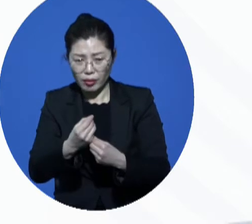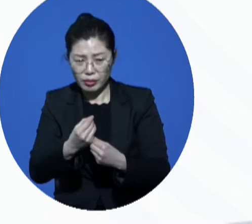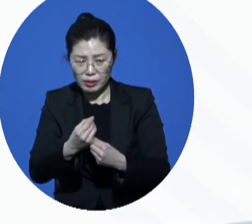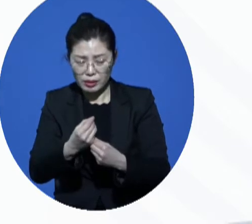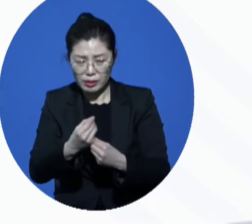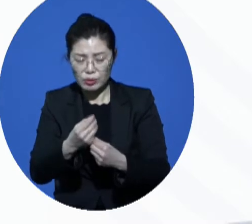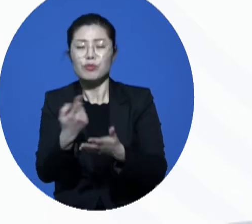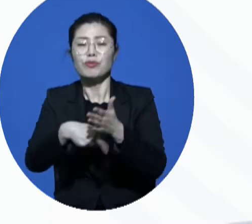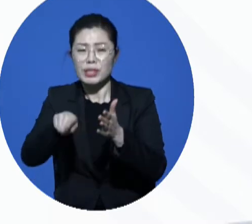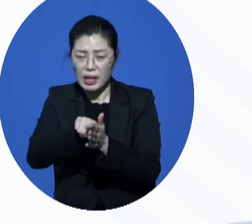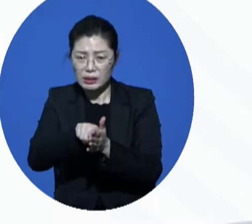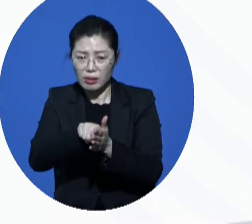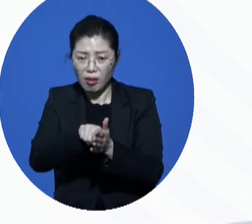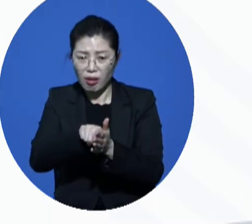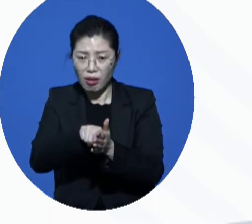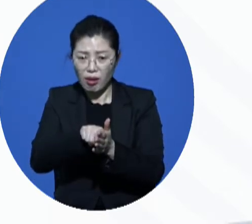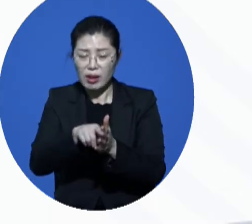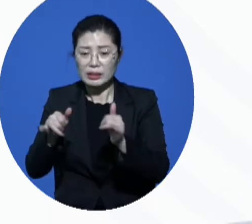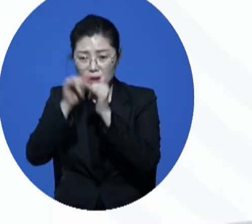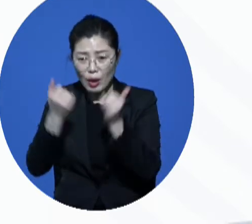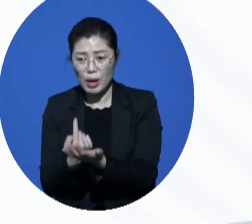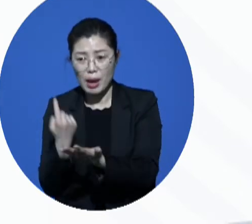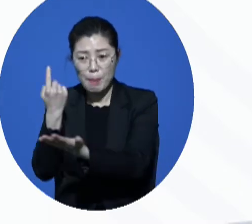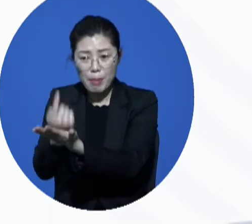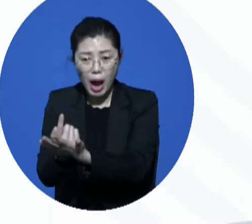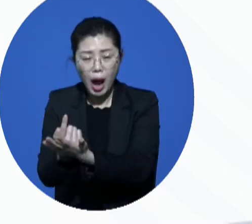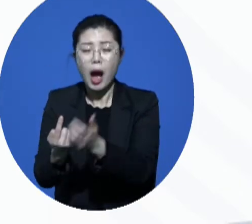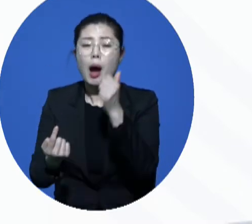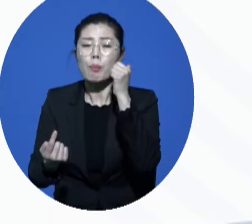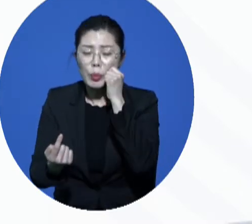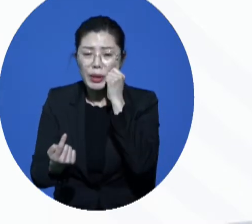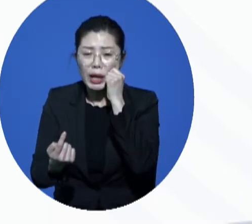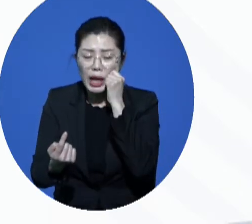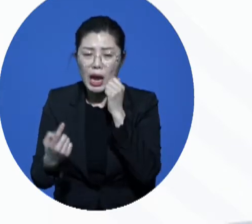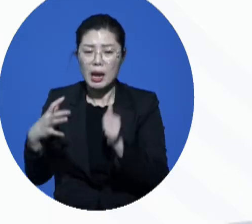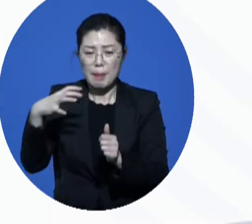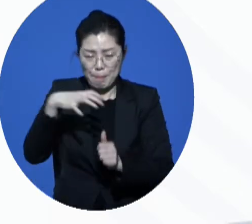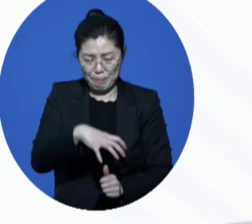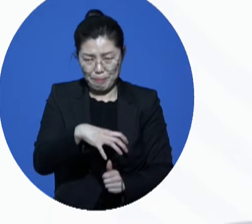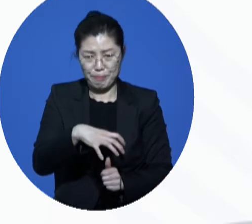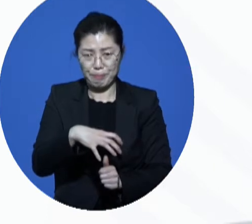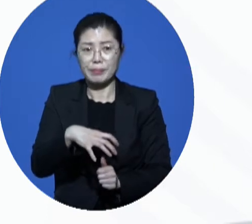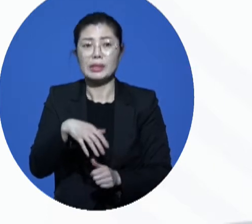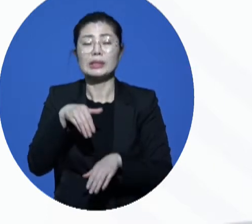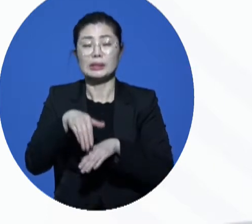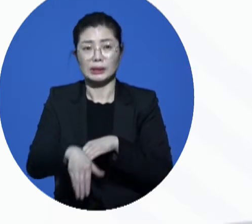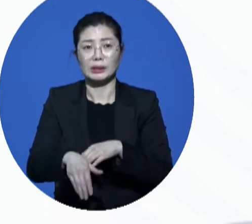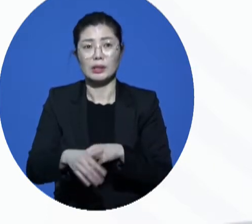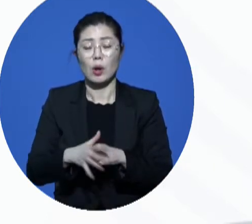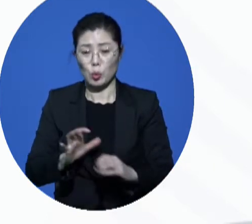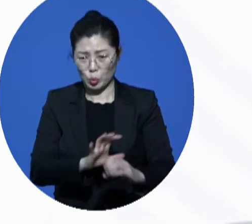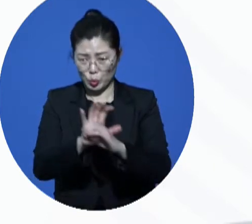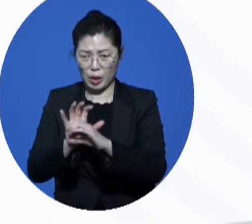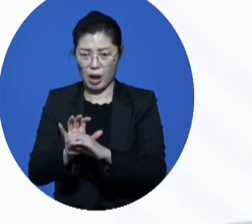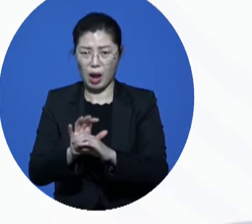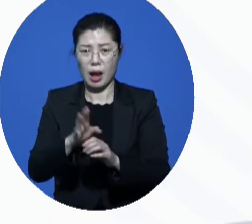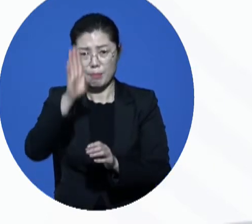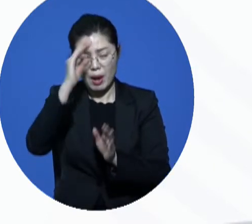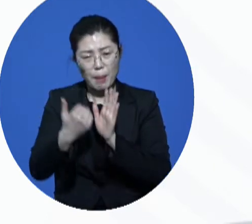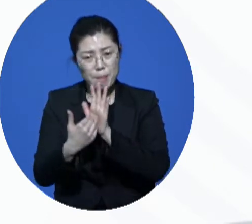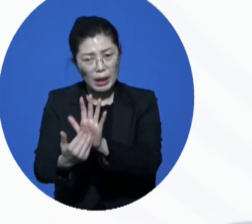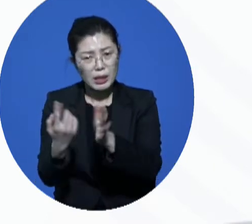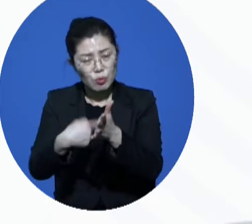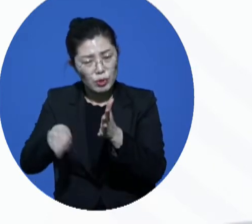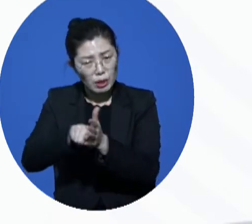이유로 탈시설에 관련된 모든 자원들을 시설은 봉쇄시켰었습니다. 오로지 코로나19라는 예방을 위해서